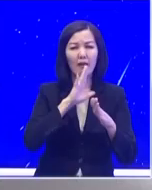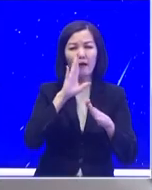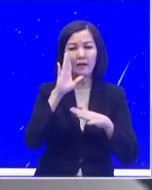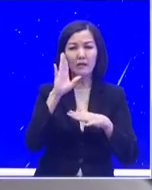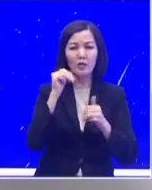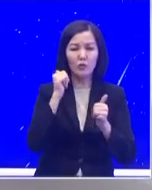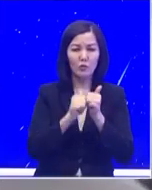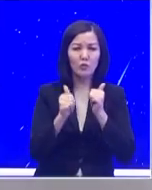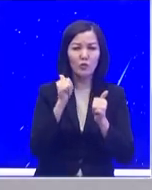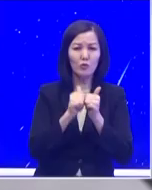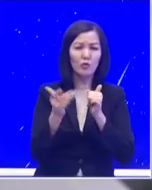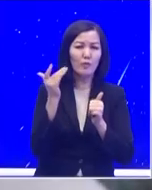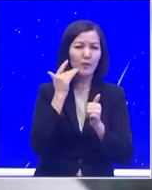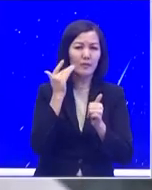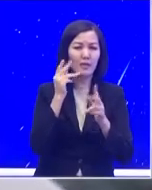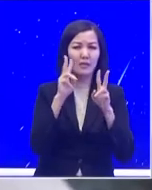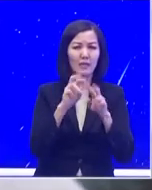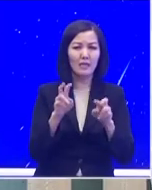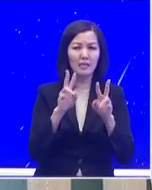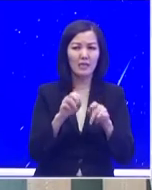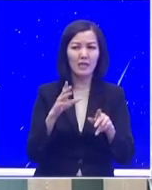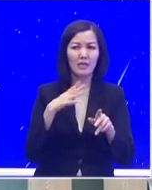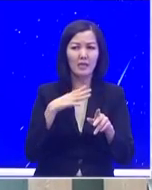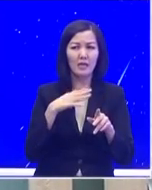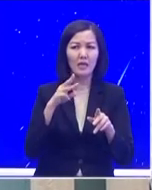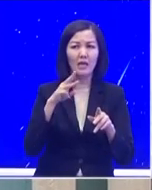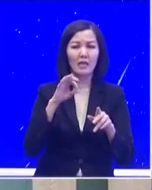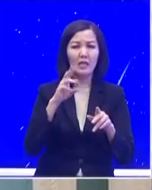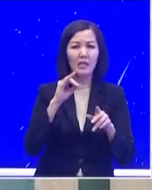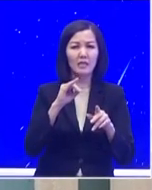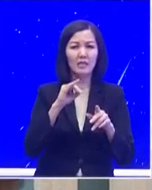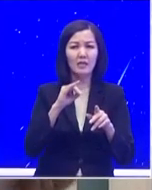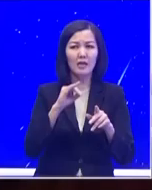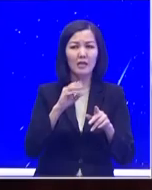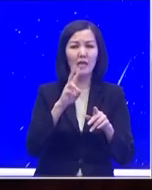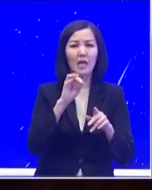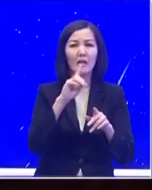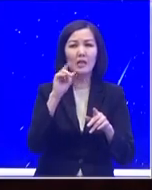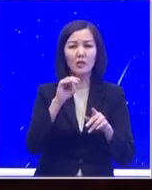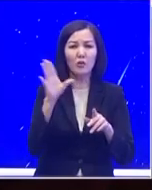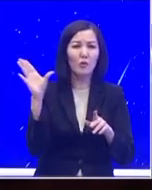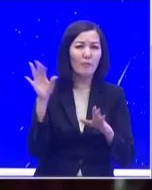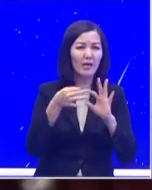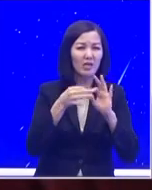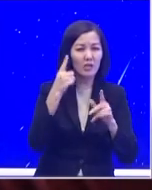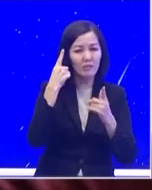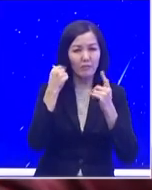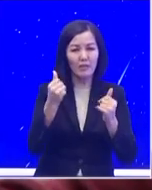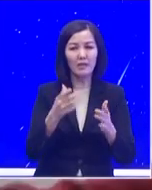мөлшерін тексерумен басталады. Глюкометр, тест таяқшалары, бұл құралдардың тілін Назгүл Секілбаева жетік